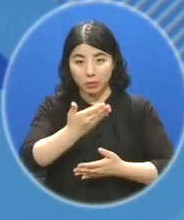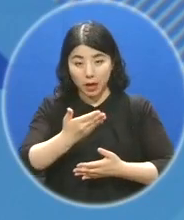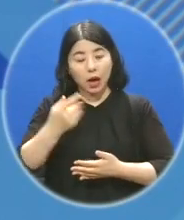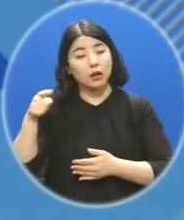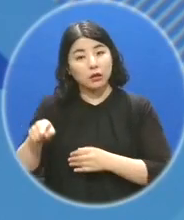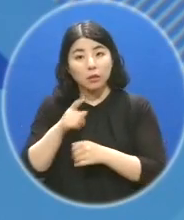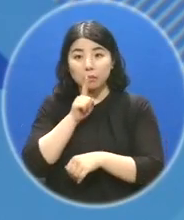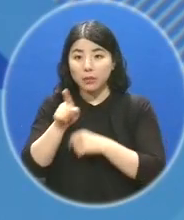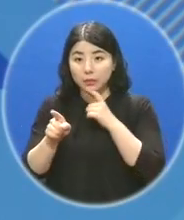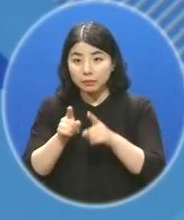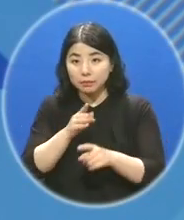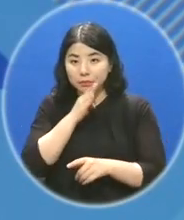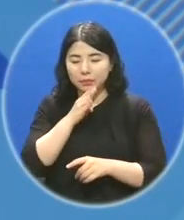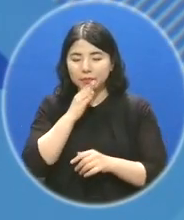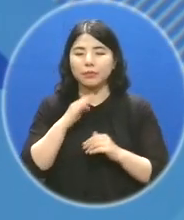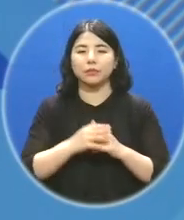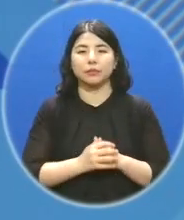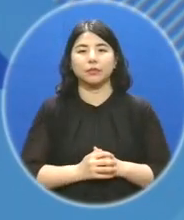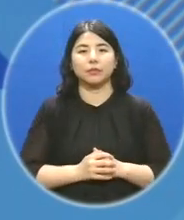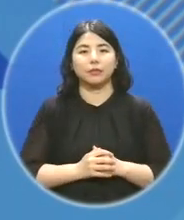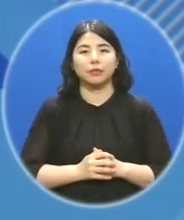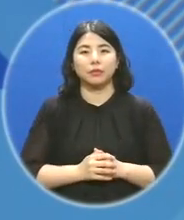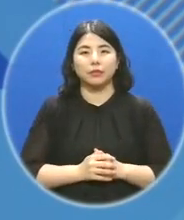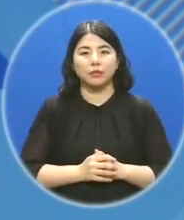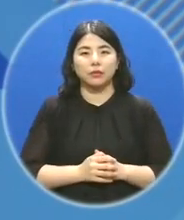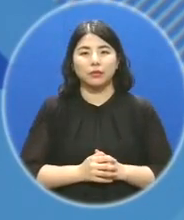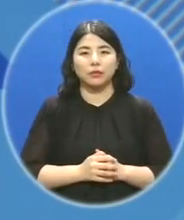지금 그런 말씀을 네네. 하시는 거죠. 네. 그러니까